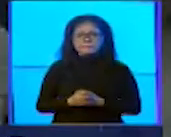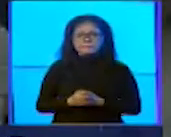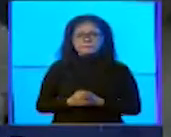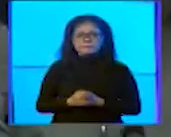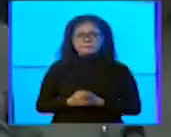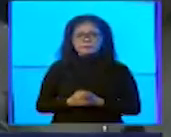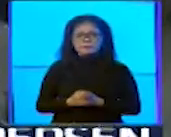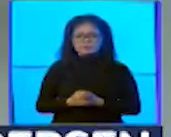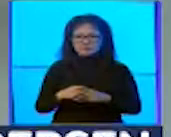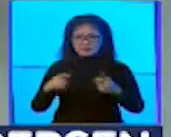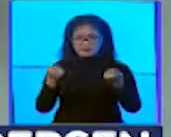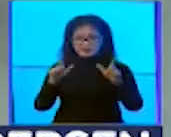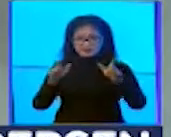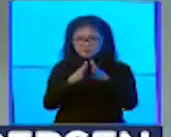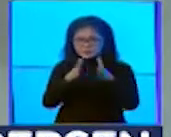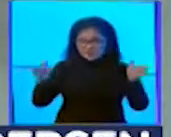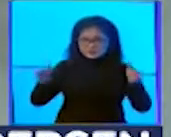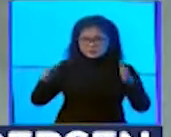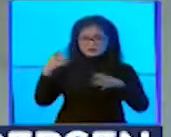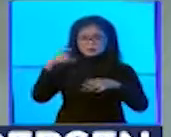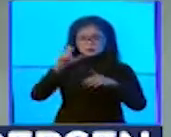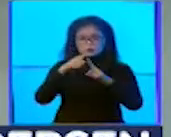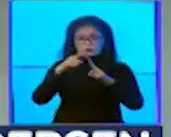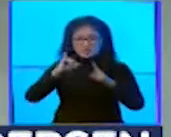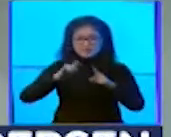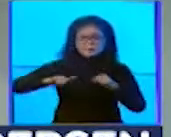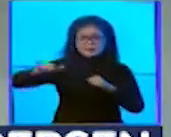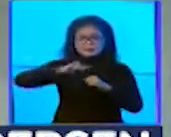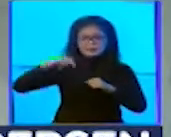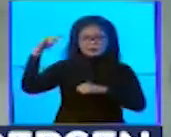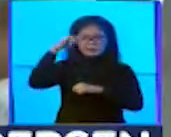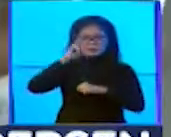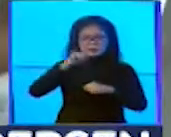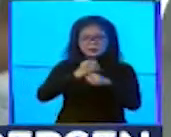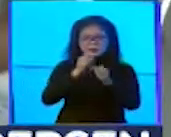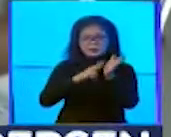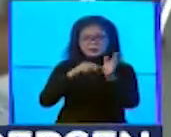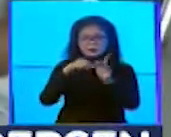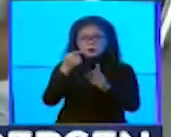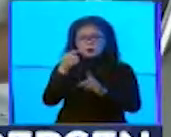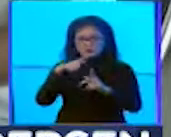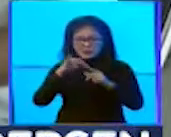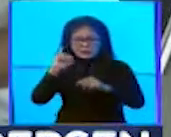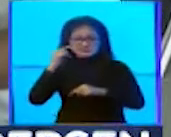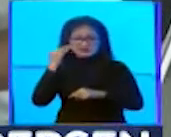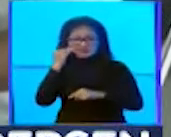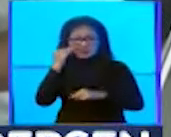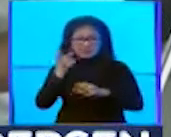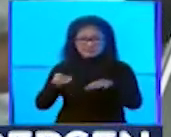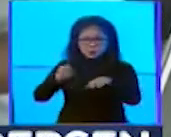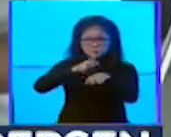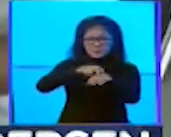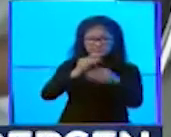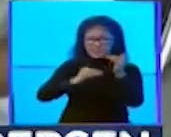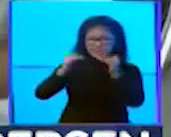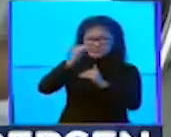Jelang libur panjang akhir pekan dan cuti bersama, Bandara I Gusti Ngurah Rai Bali mengantisipasi lonjakan penumpang. Pengelola bandara memprediksi